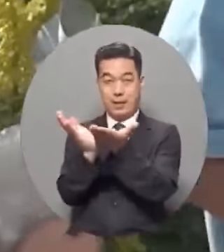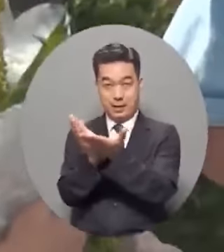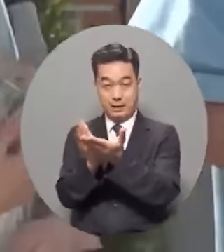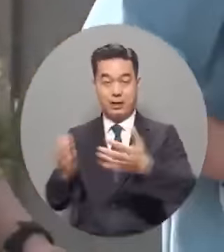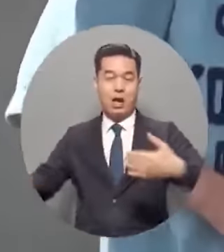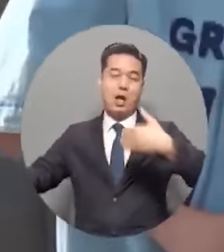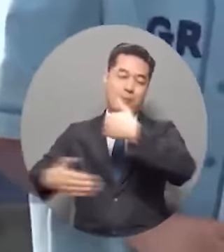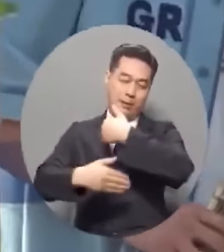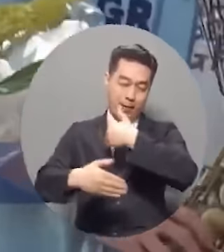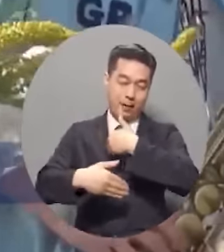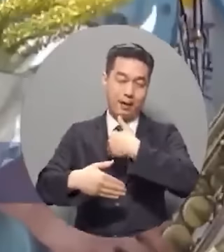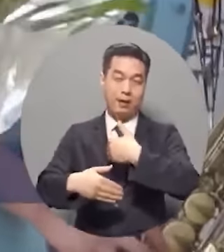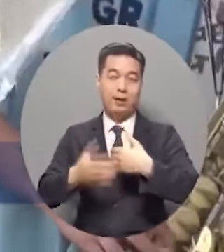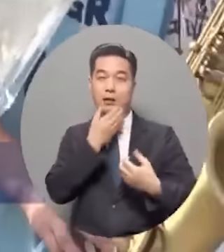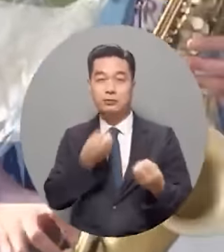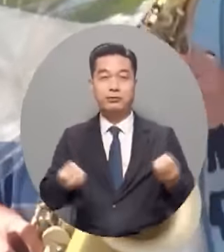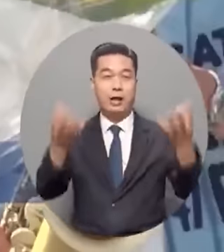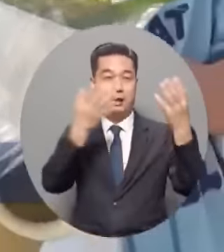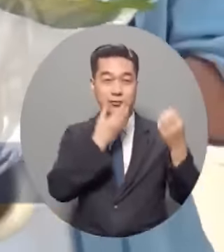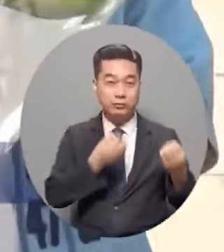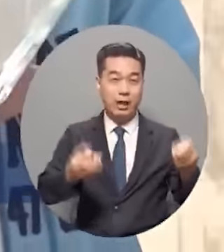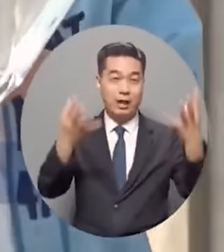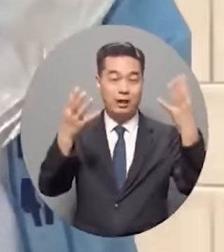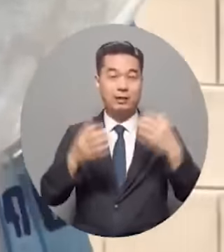축하했습니다. 아미 안녕!